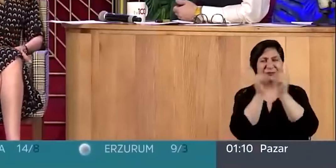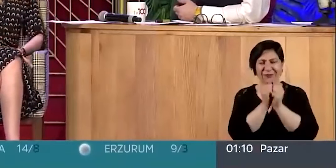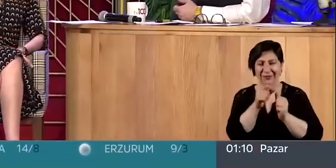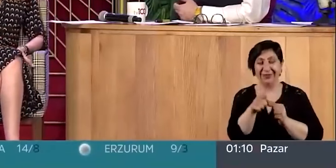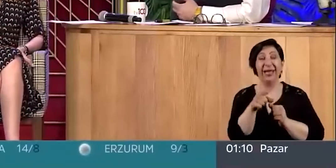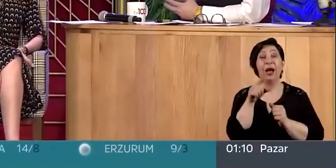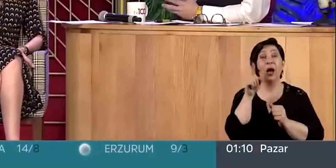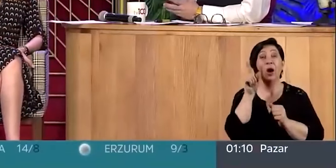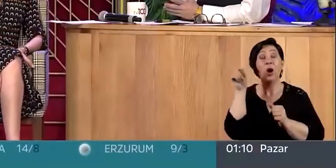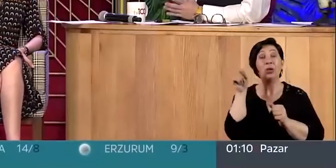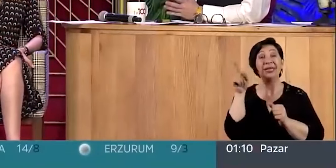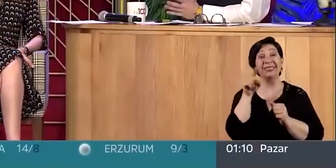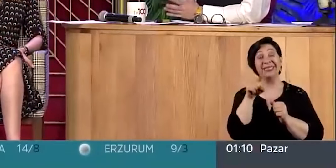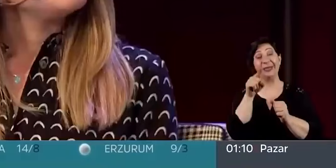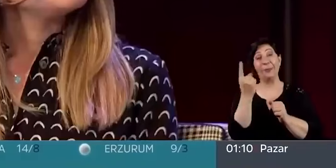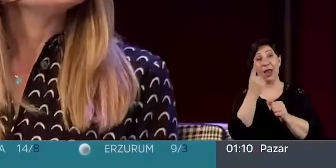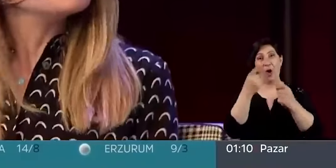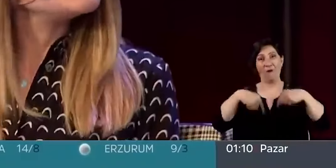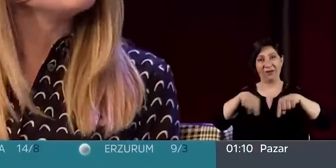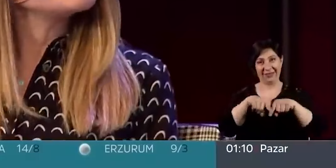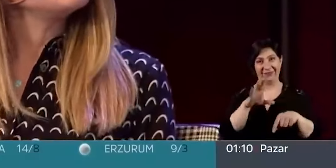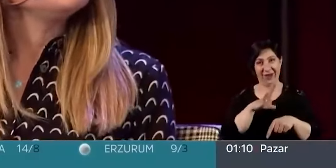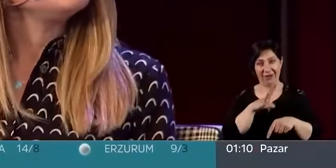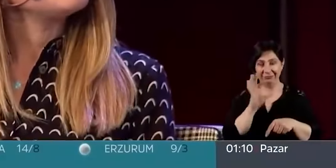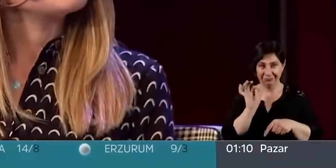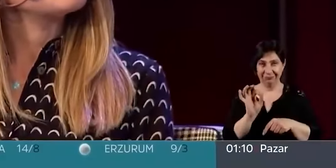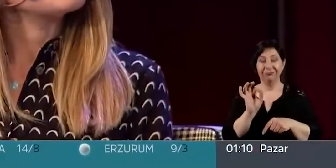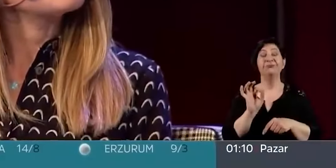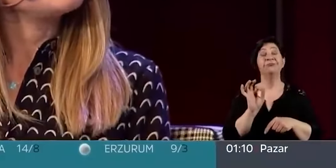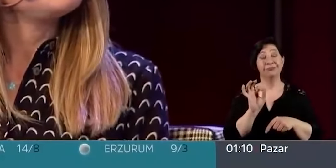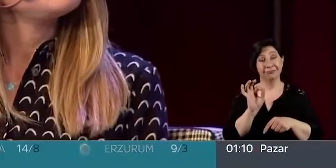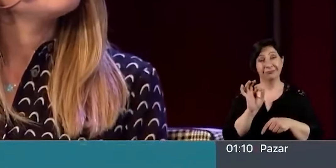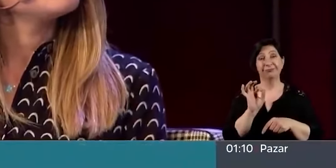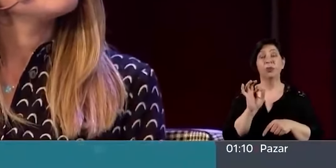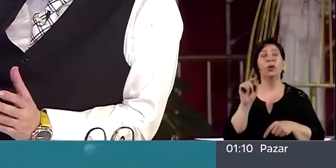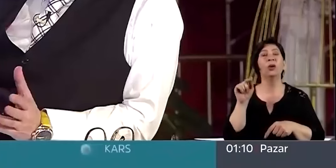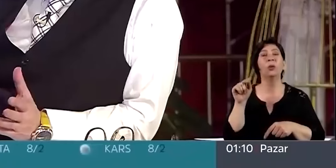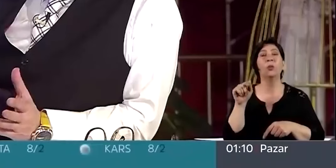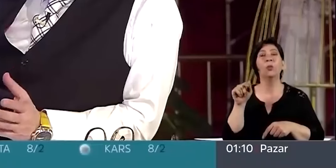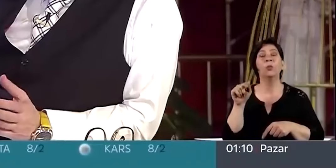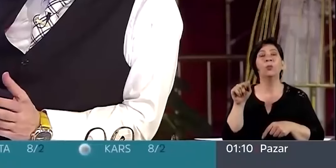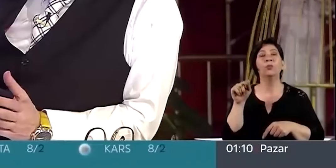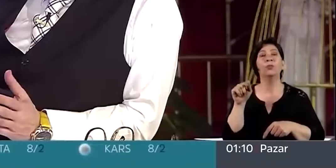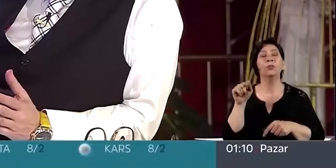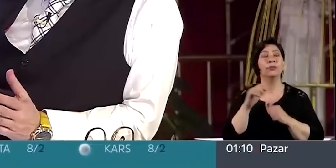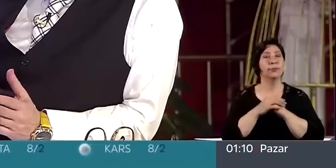herkesten akıllı. Ve orada senin bir ofisin var. Ofisim var. Ve burası... bir